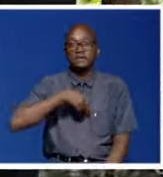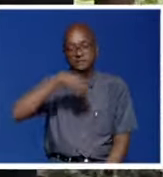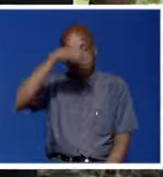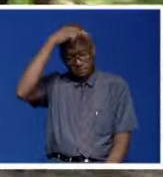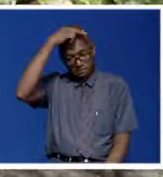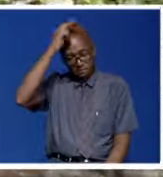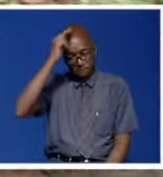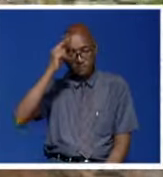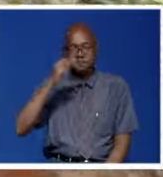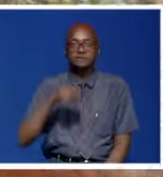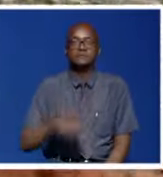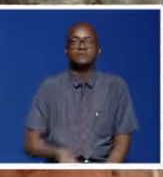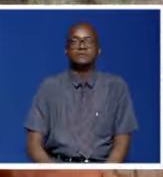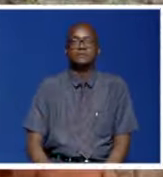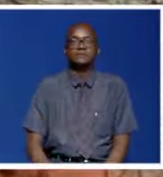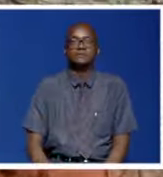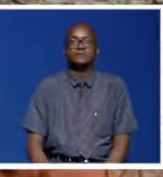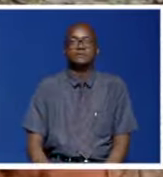Mwinyi.